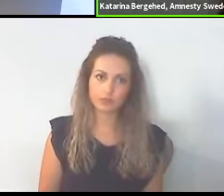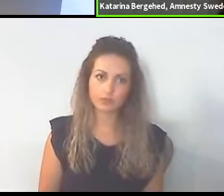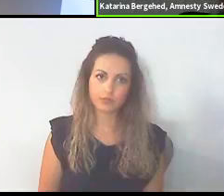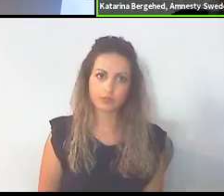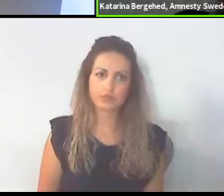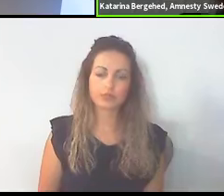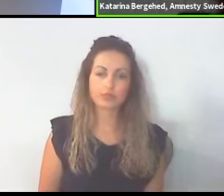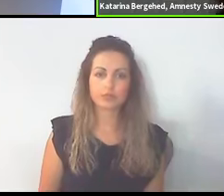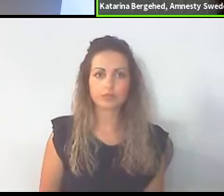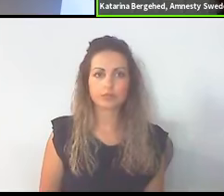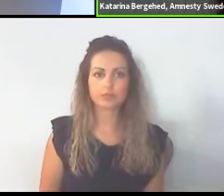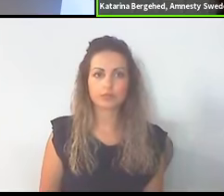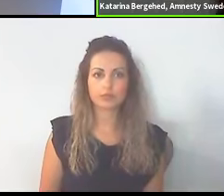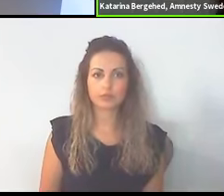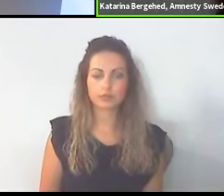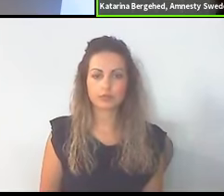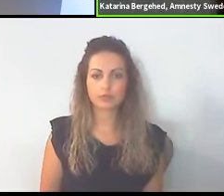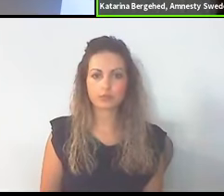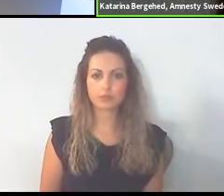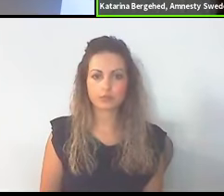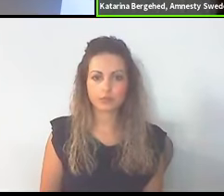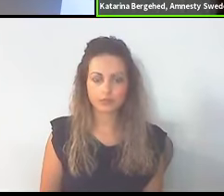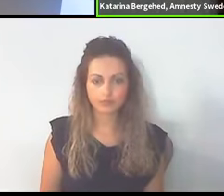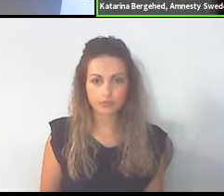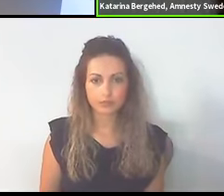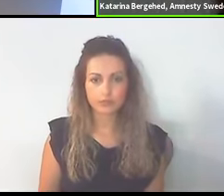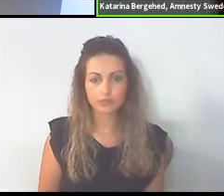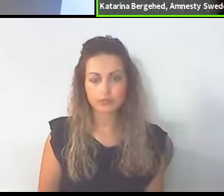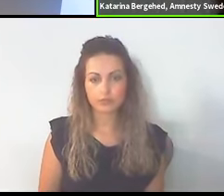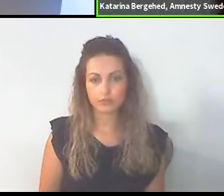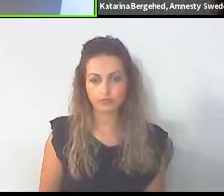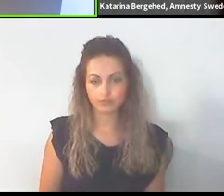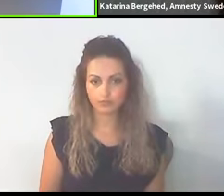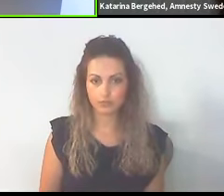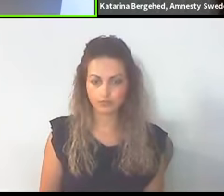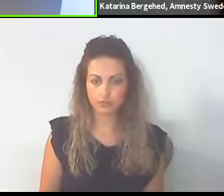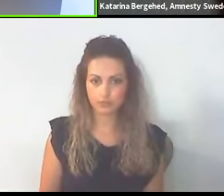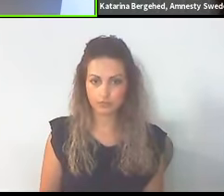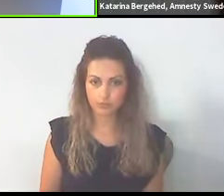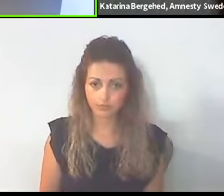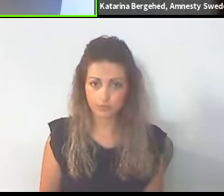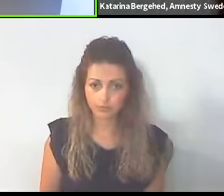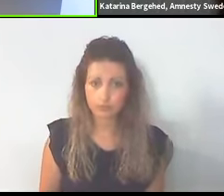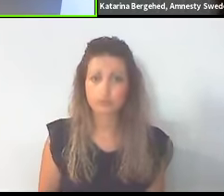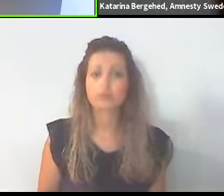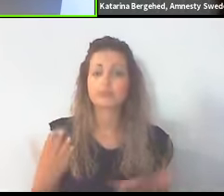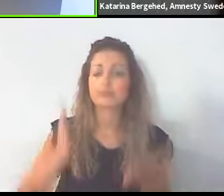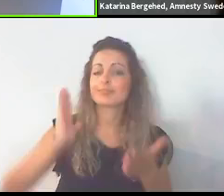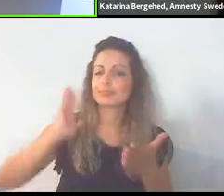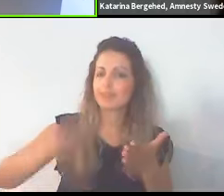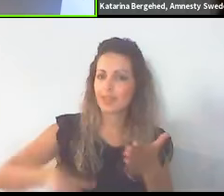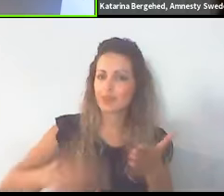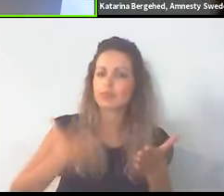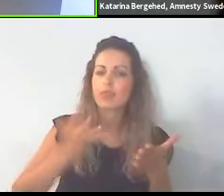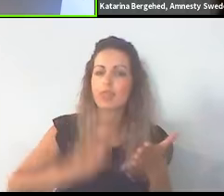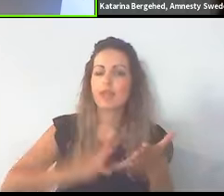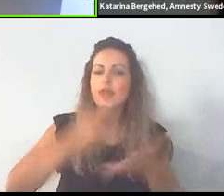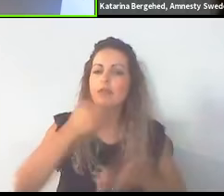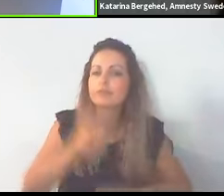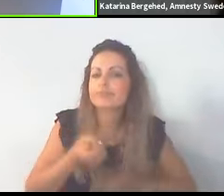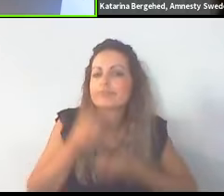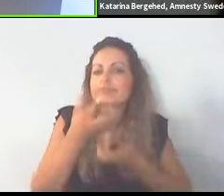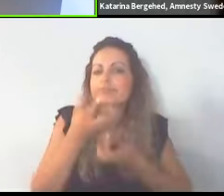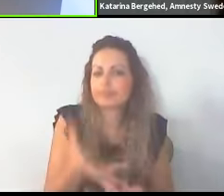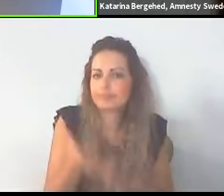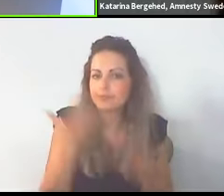actually can achieve. Τέλος, θα ήθελα να μοιραστώ μαζί σας κάποια από